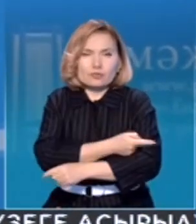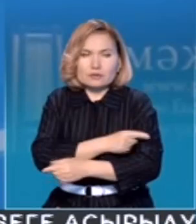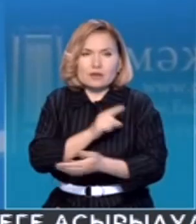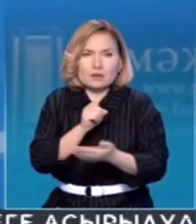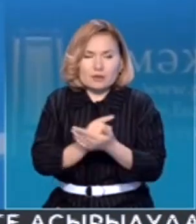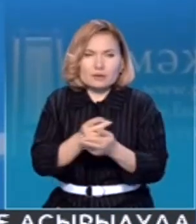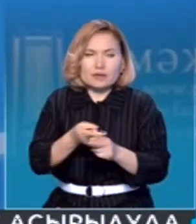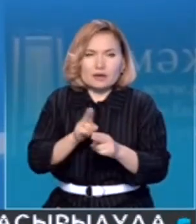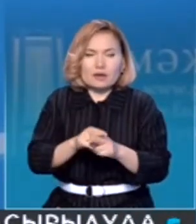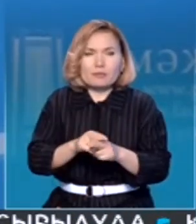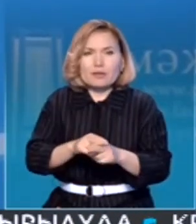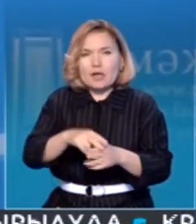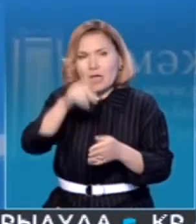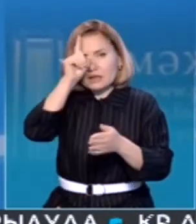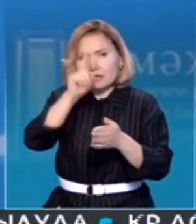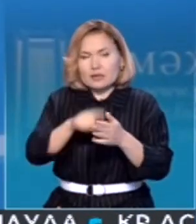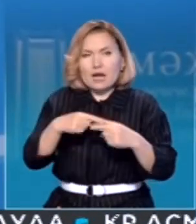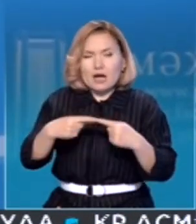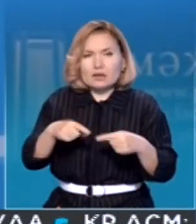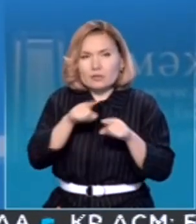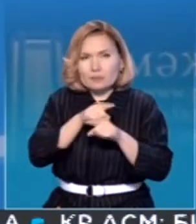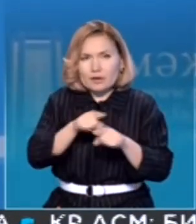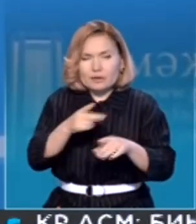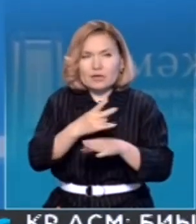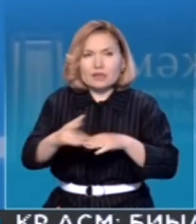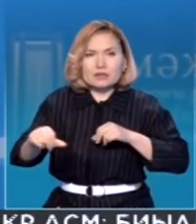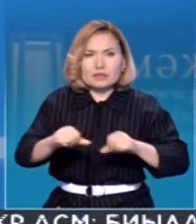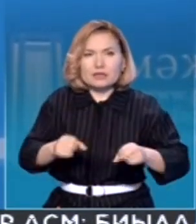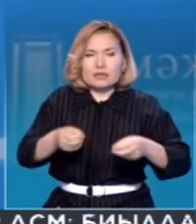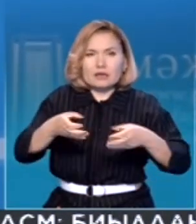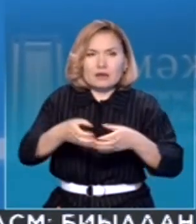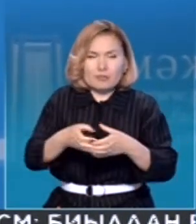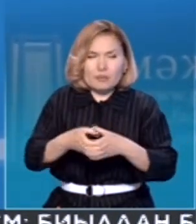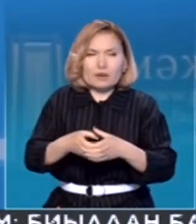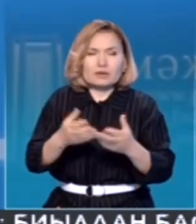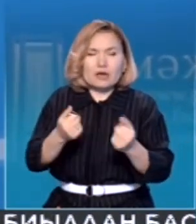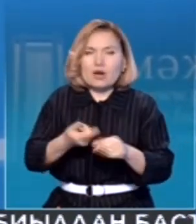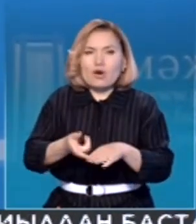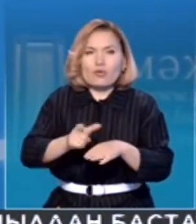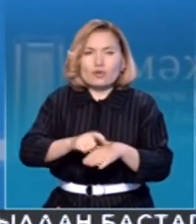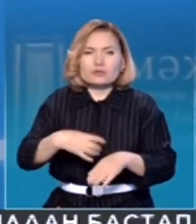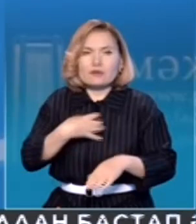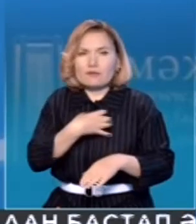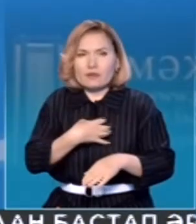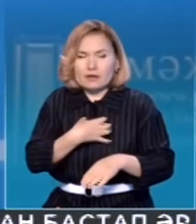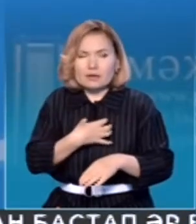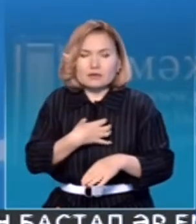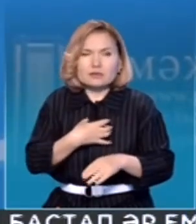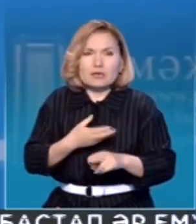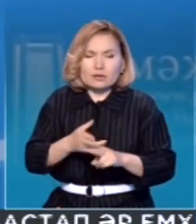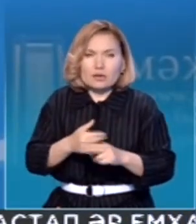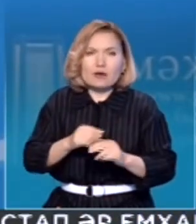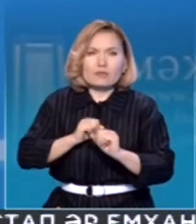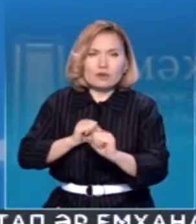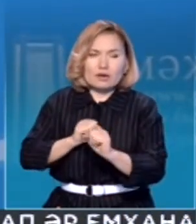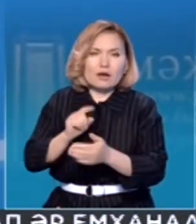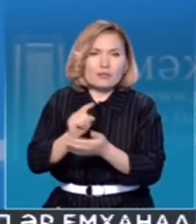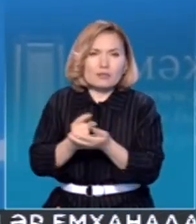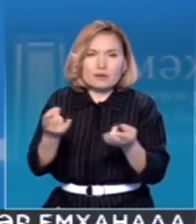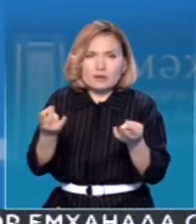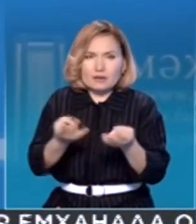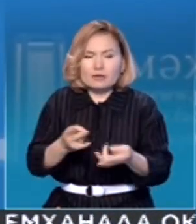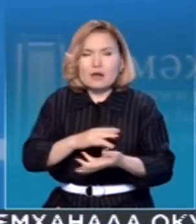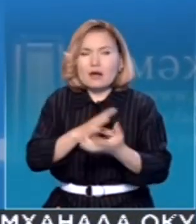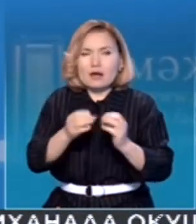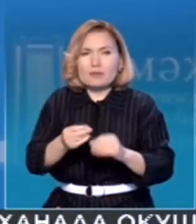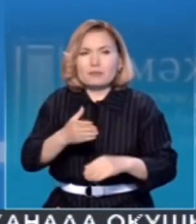религиялық діни экстремизммен терроризм кей кезде өте бірге жүретін, оны оған біздің көзіміз жетті.